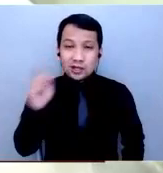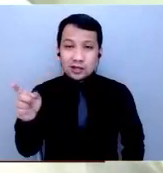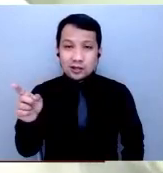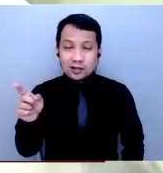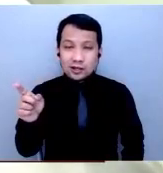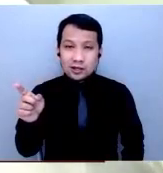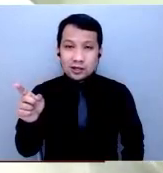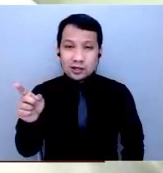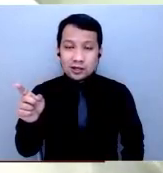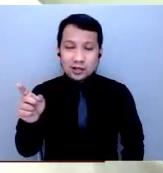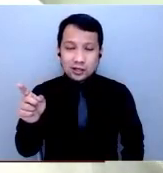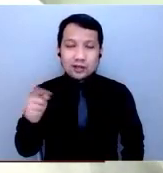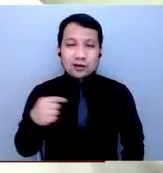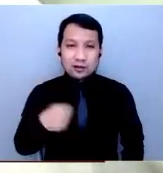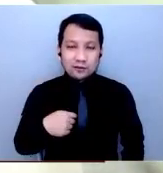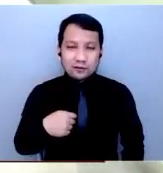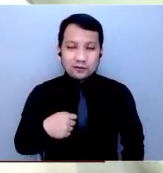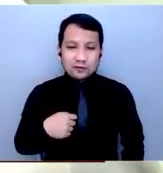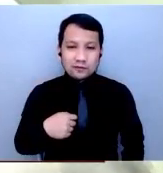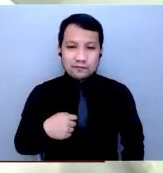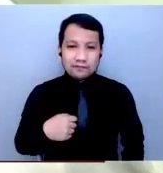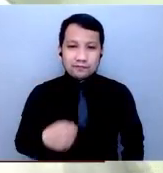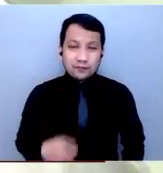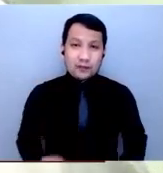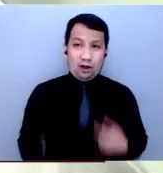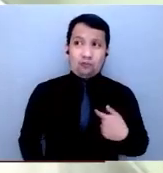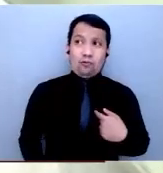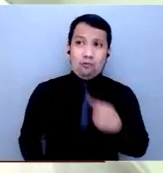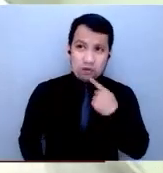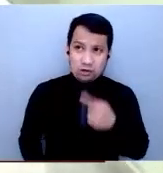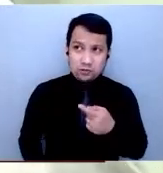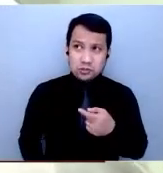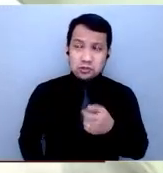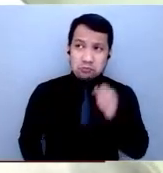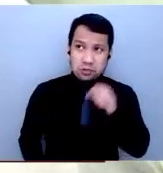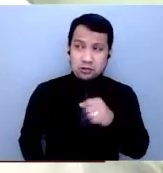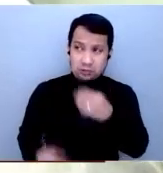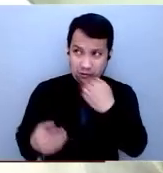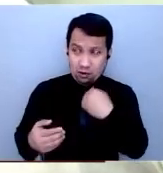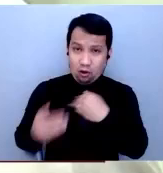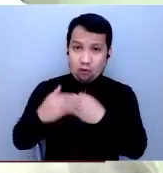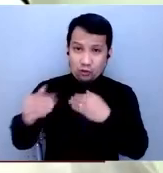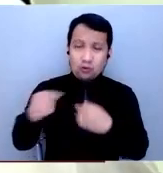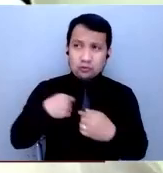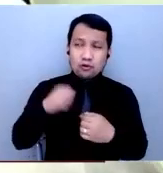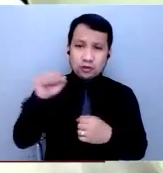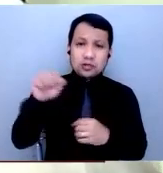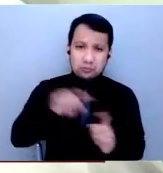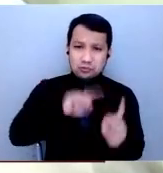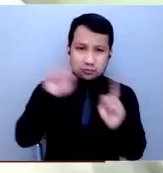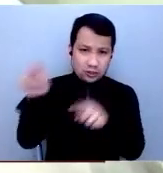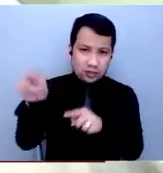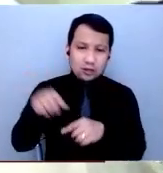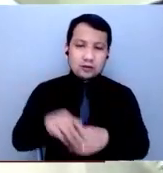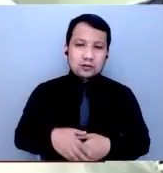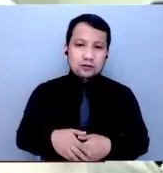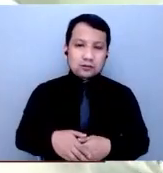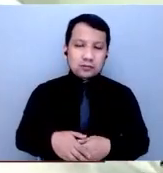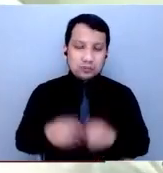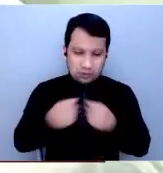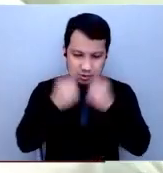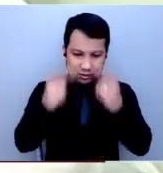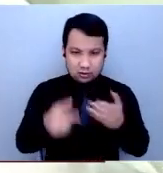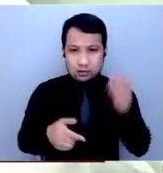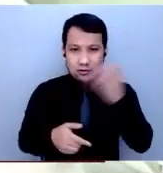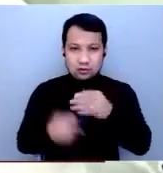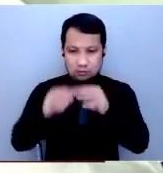pinatawag ako ng presidente. Siyempre, sino ba naman ako tatanggi sa patawag ni Presidente? Tapos nagulat ako pagdating sa